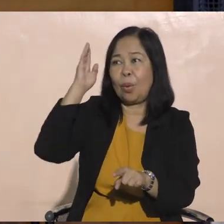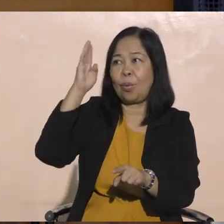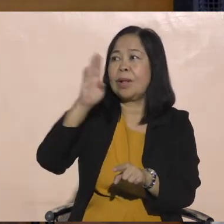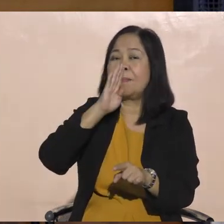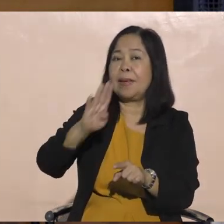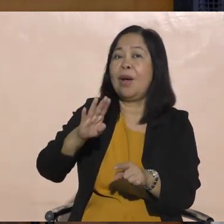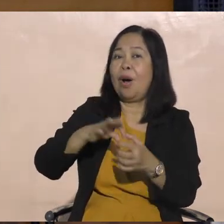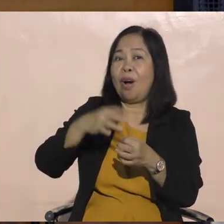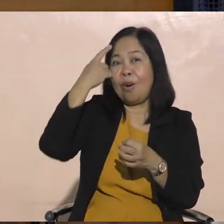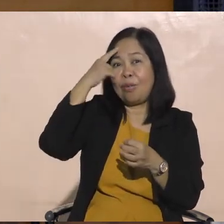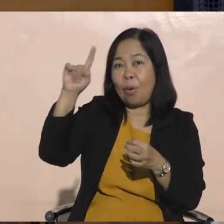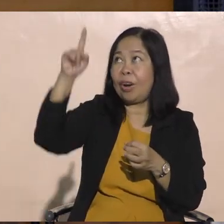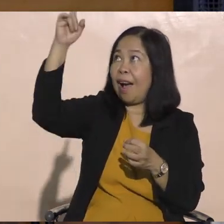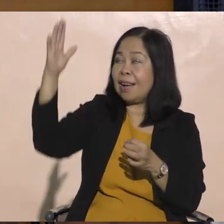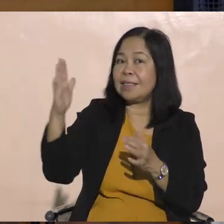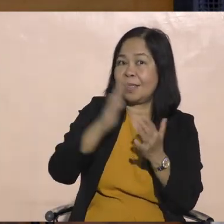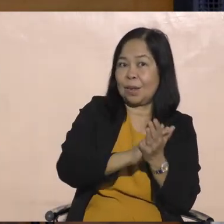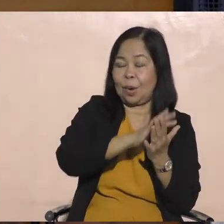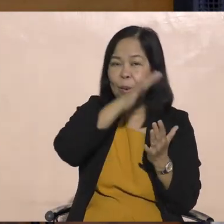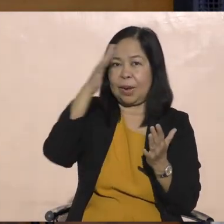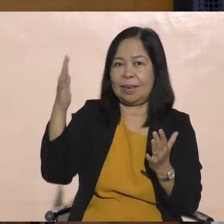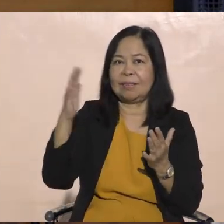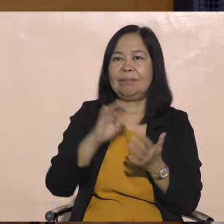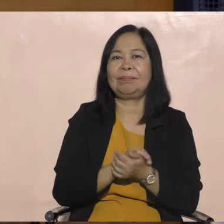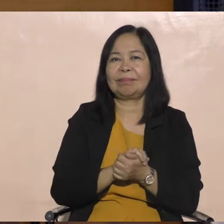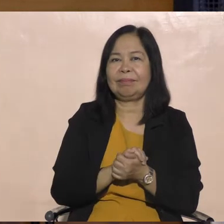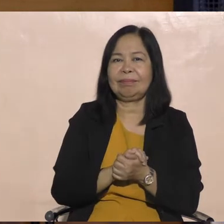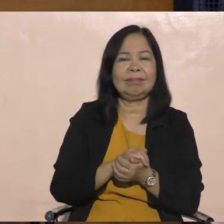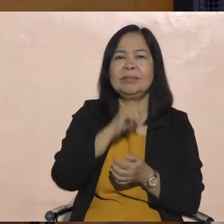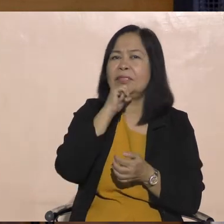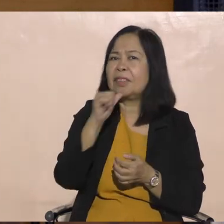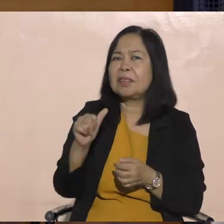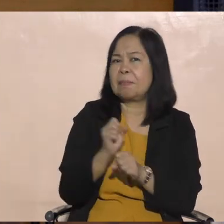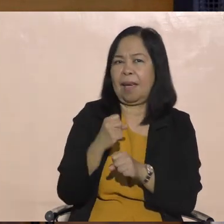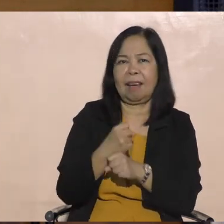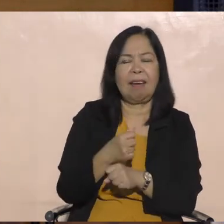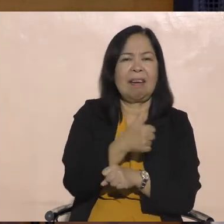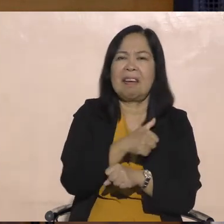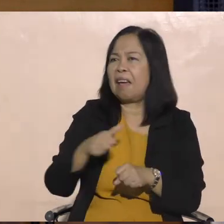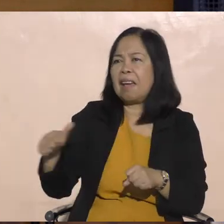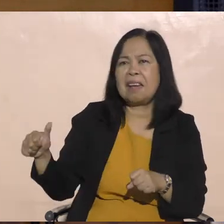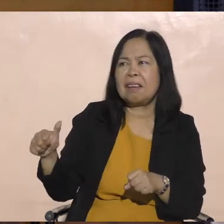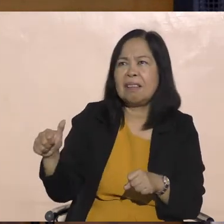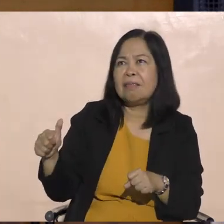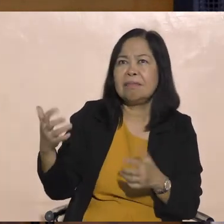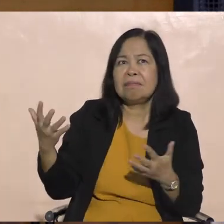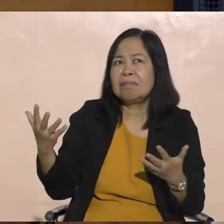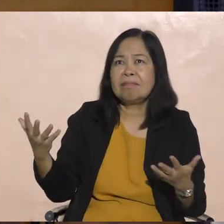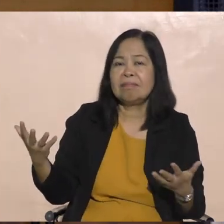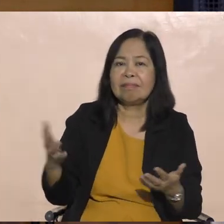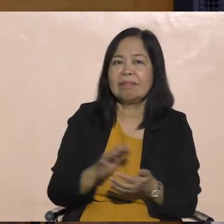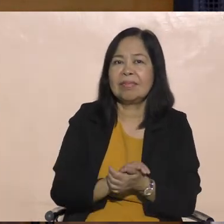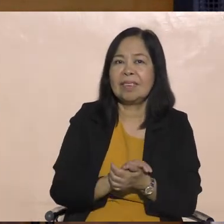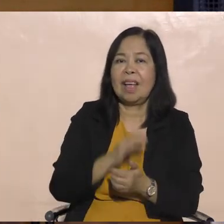So, alang na ko, mga kaigsunan, it doesn't make any sense kung si Jesus nihilak